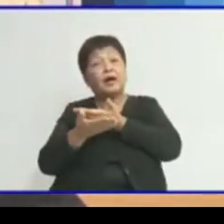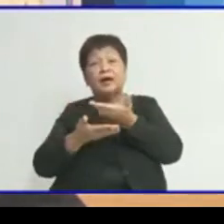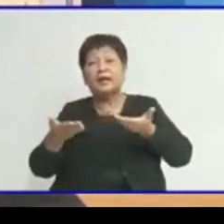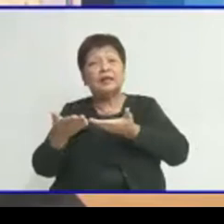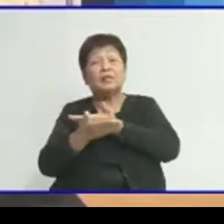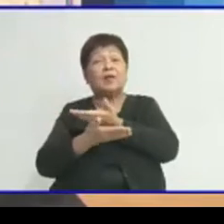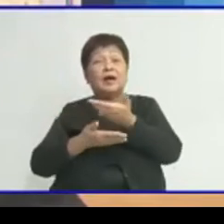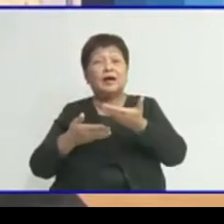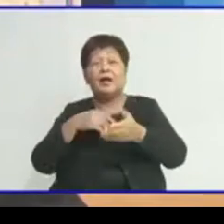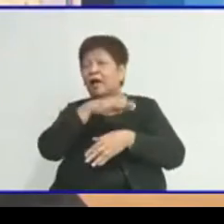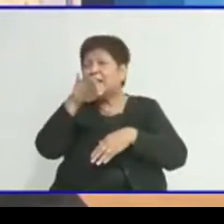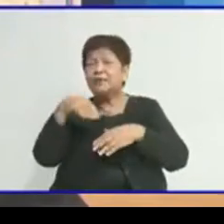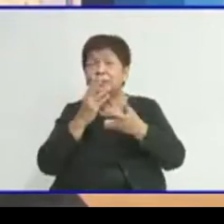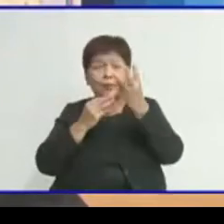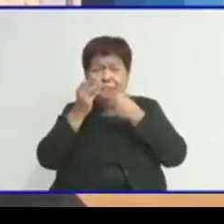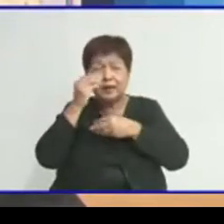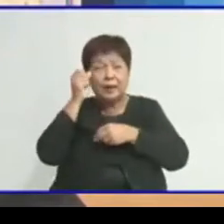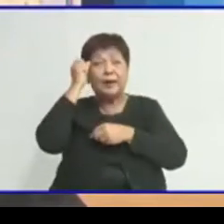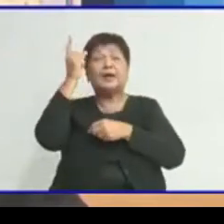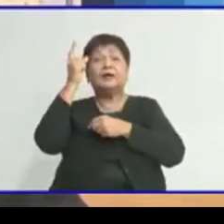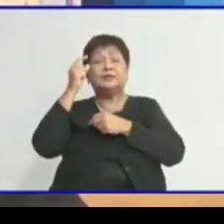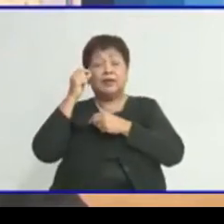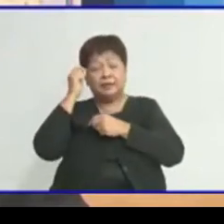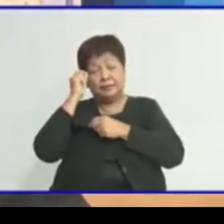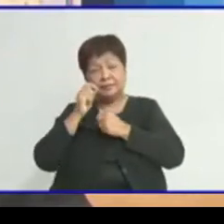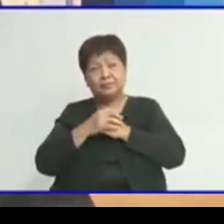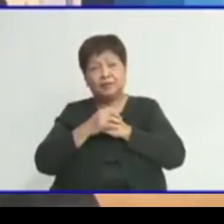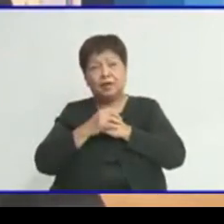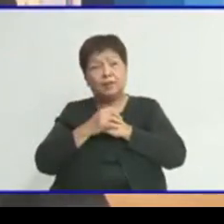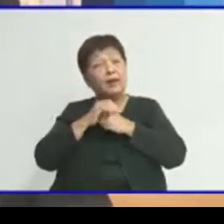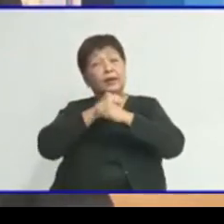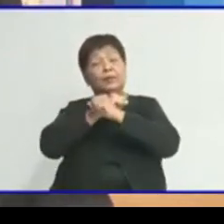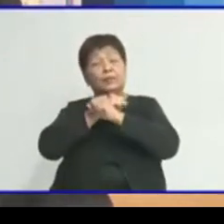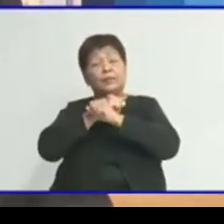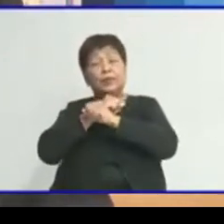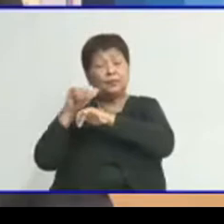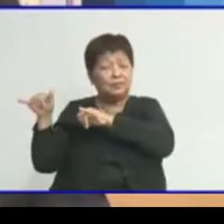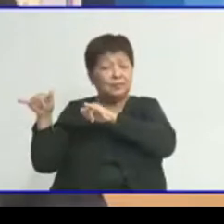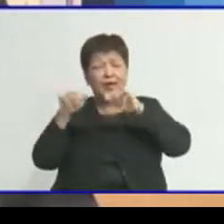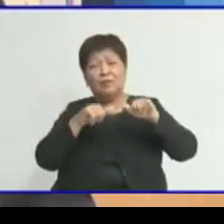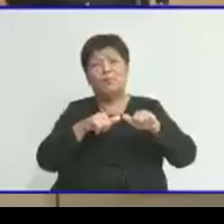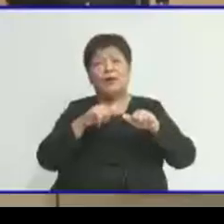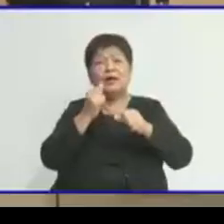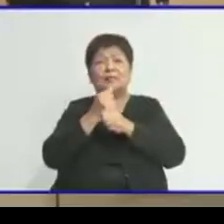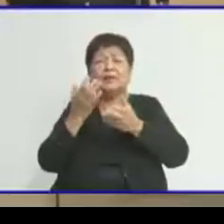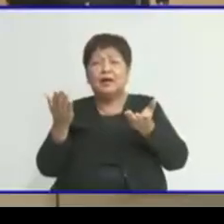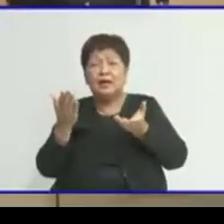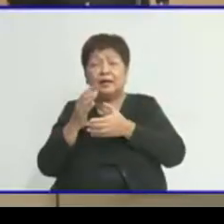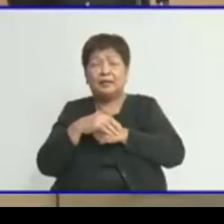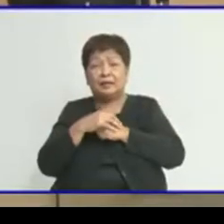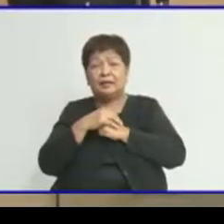ริ่มอธิบายจากอานัทในการให้ความคุ้มครองของผู้ลี้ภัยที่อยู่ในเซียเป็นองค์กรหลักที่ท